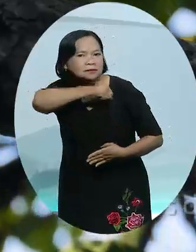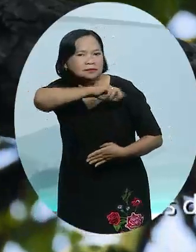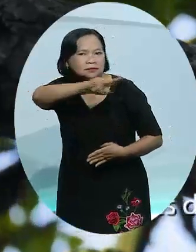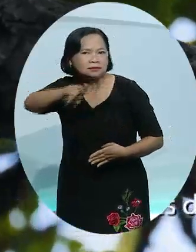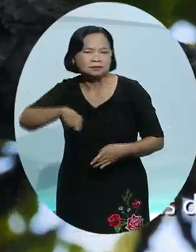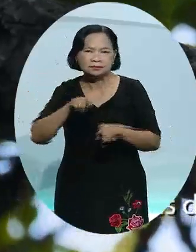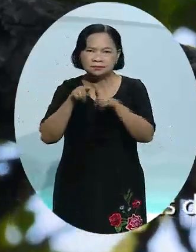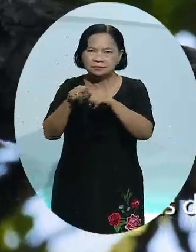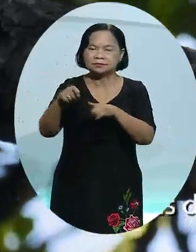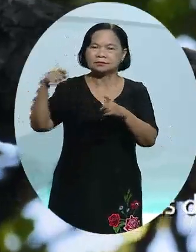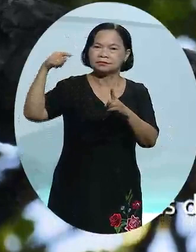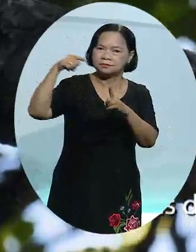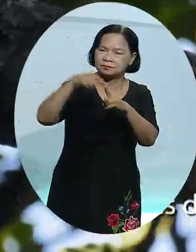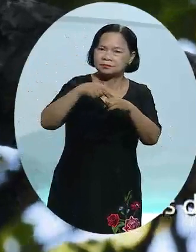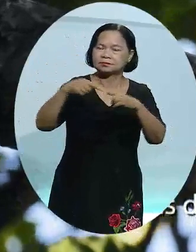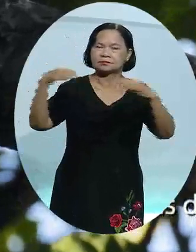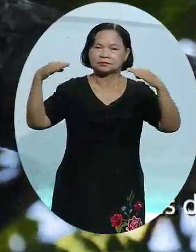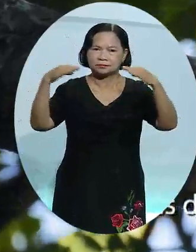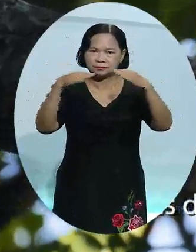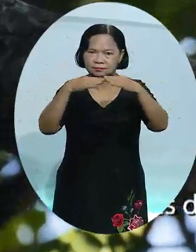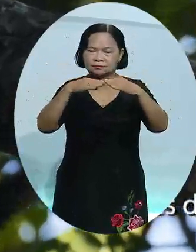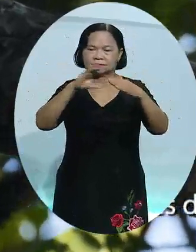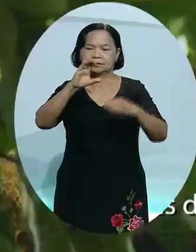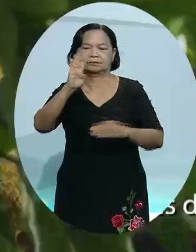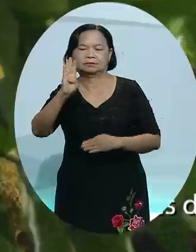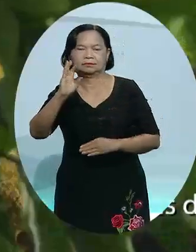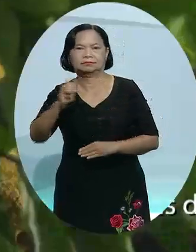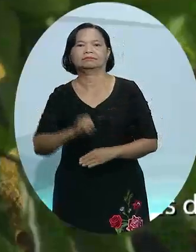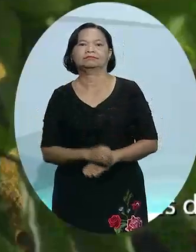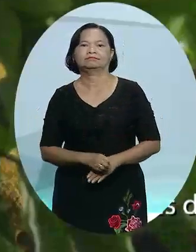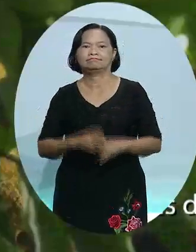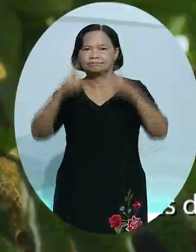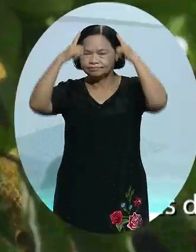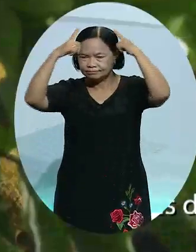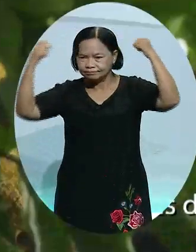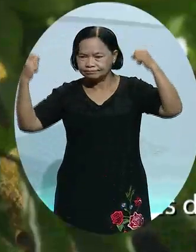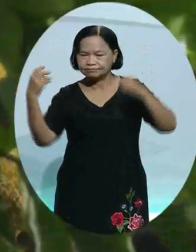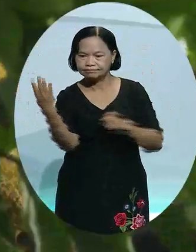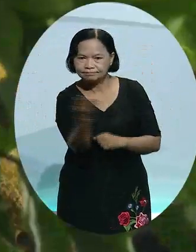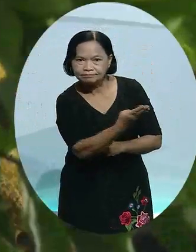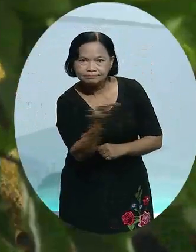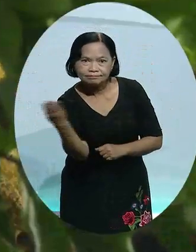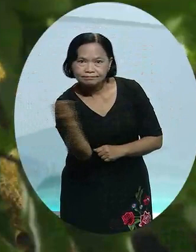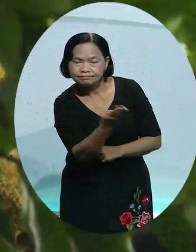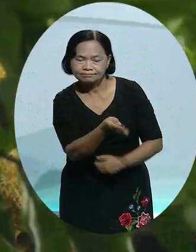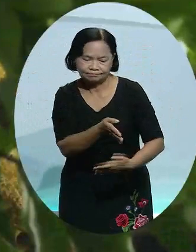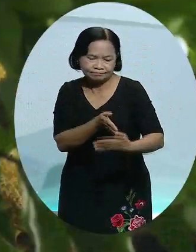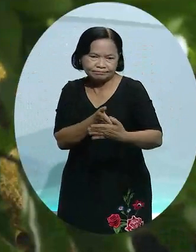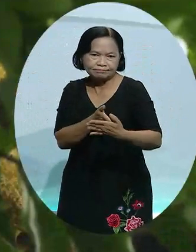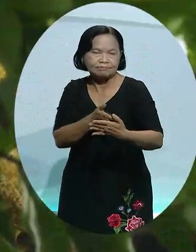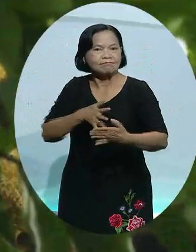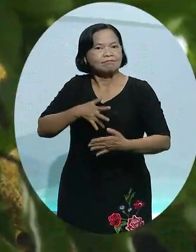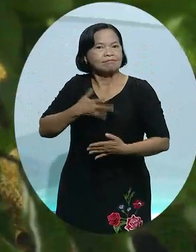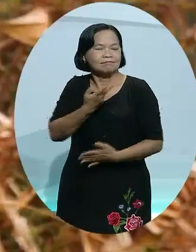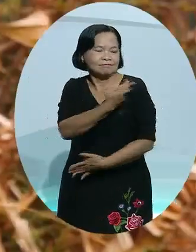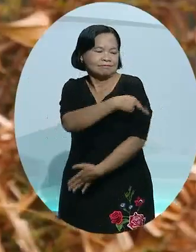tiến tới đặt mục tiêu trung hòa khí thải carbon toàn cầu. Cũng theo quan chức này, các bên cần vượt qua những cản trở do lợi ích riêng